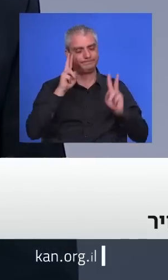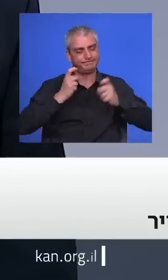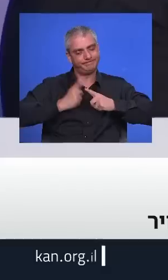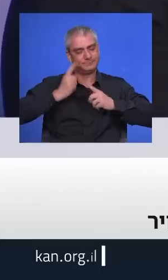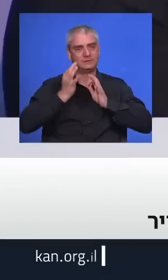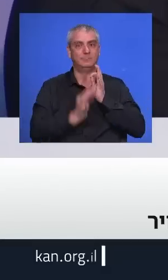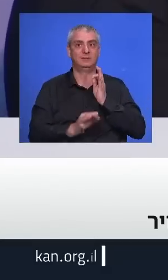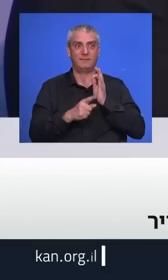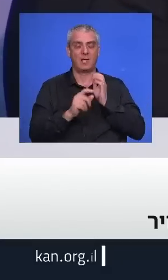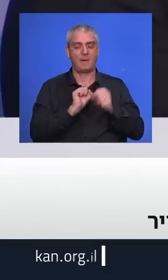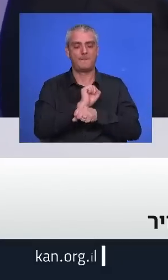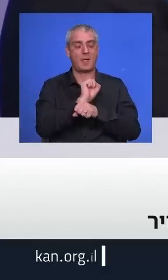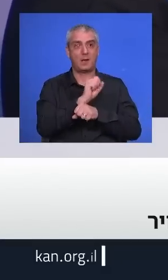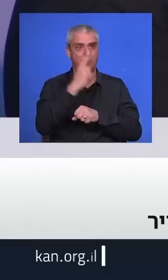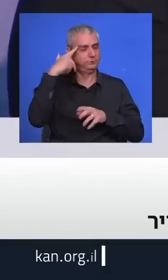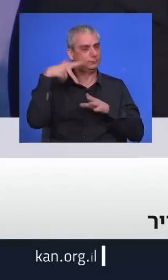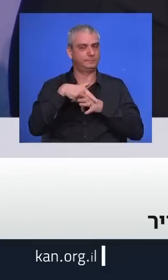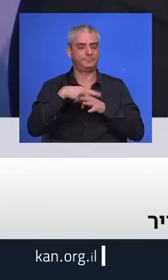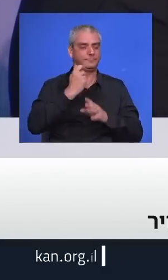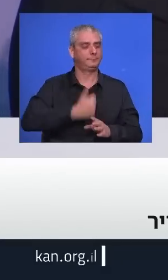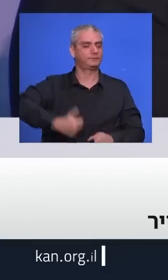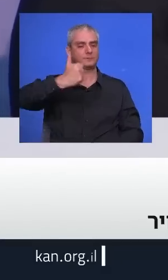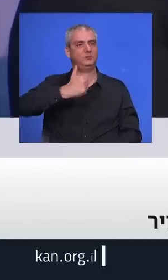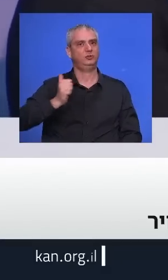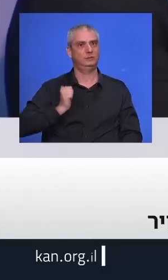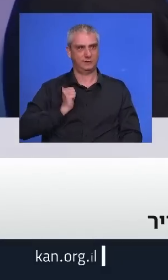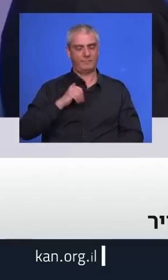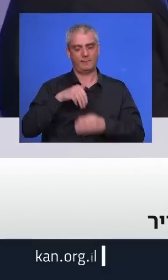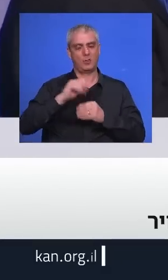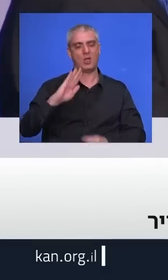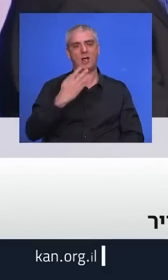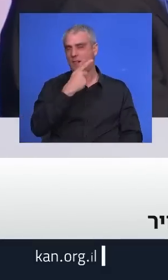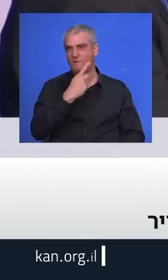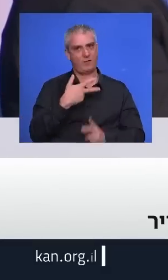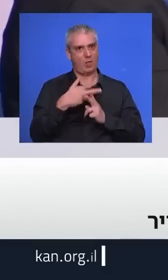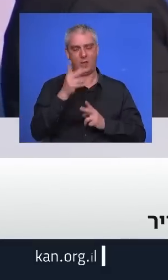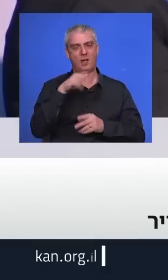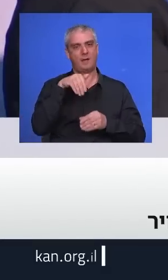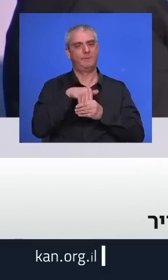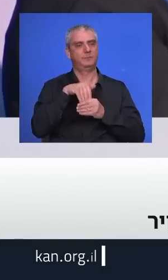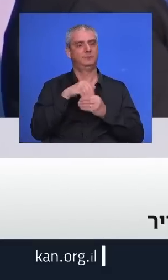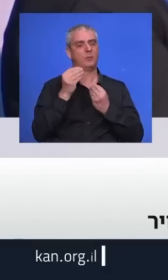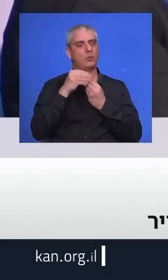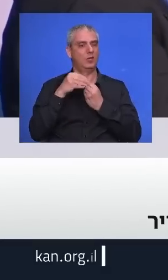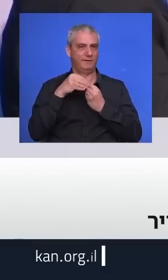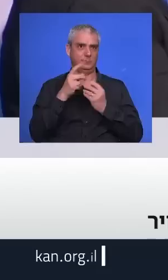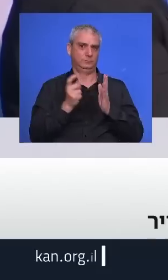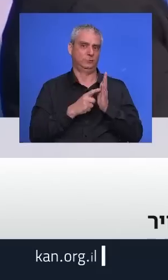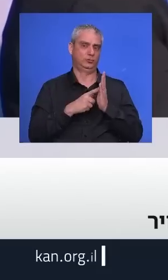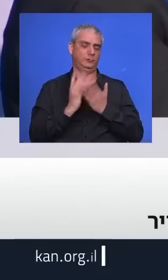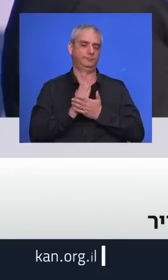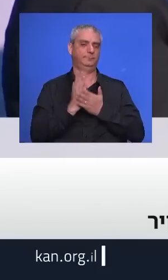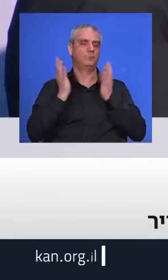ספציפי שגל המחאה שמטריד את ראשי הצבא הוא בחיל האוויר, אך לא רק, גם במערכים נוספים שדורשים כשירות